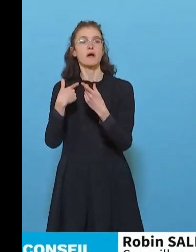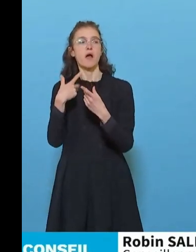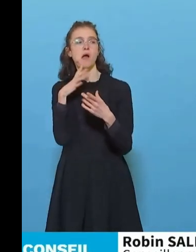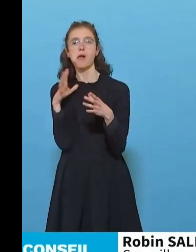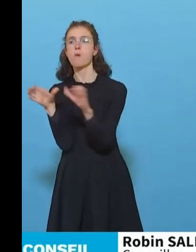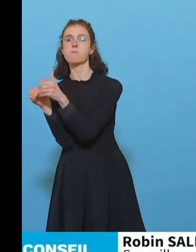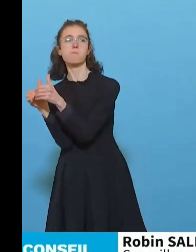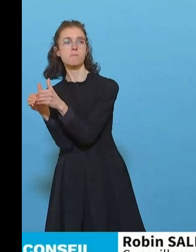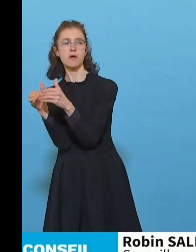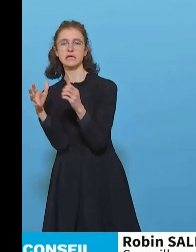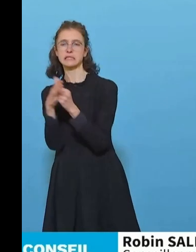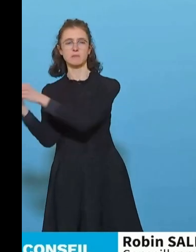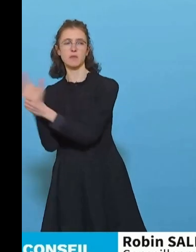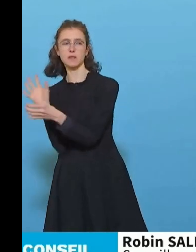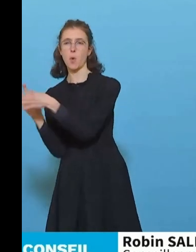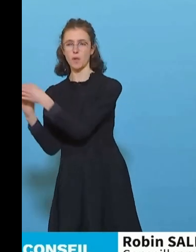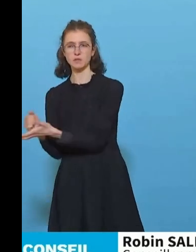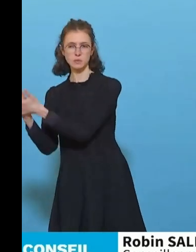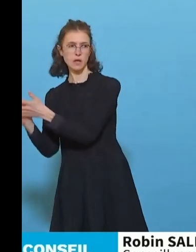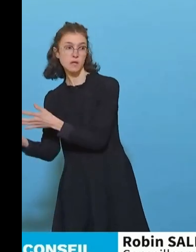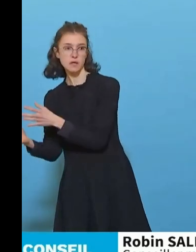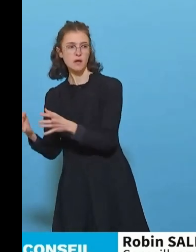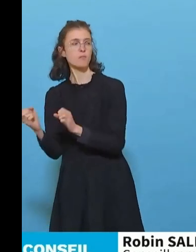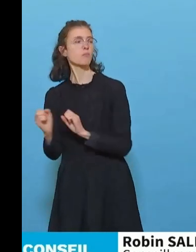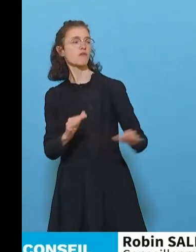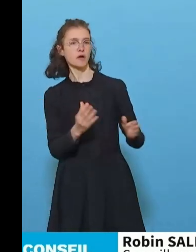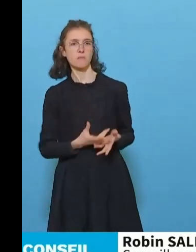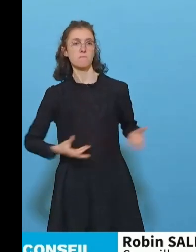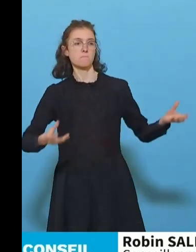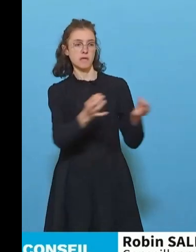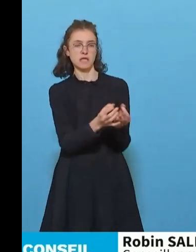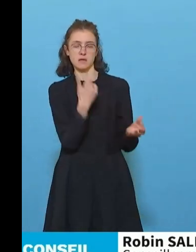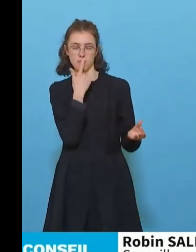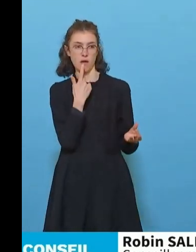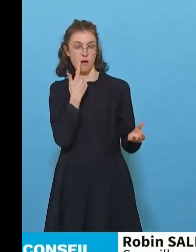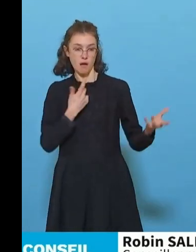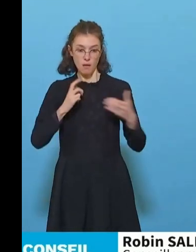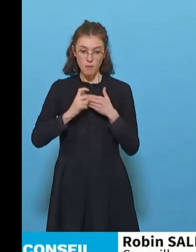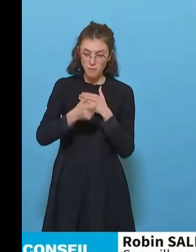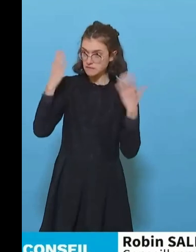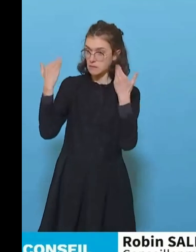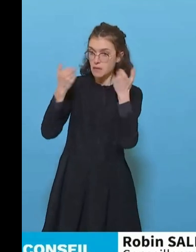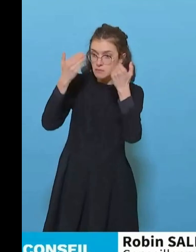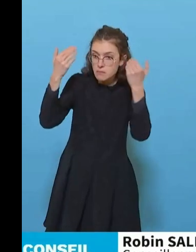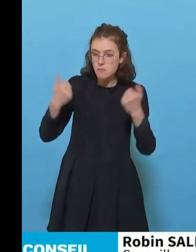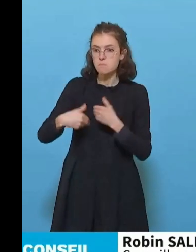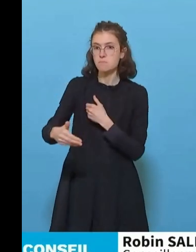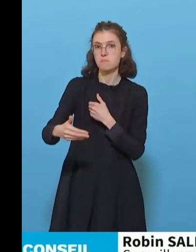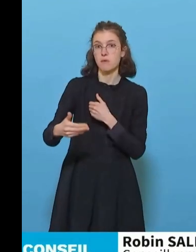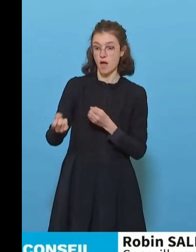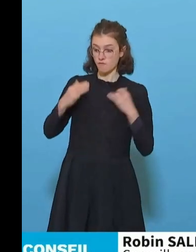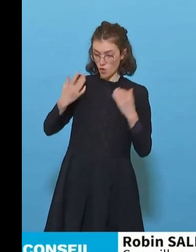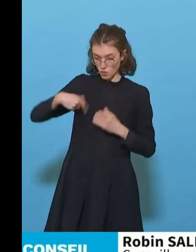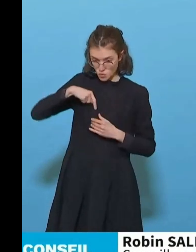nos concitoyens au progrès, plonge désormais le pays dans l'incertitude. Malgré les menaces nombreuses pesant sur nos finances, comme